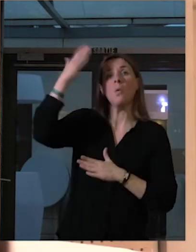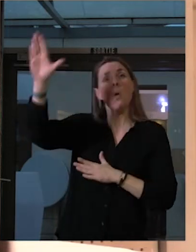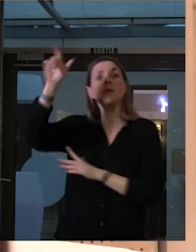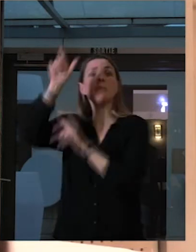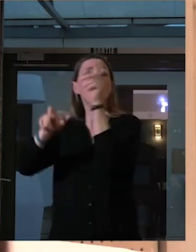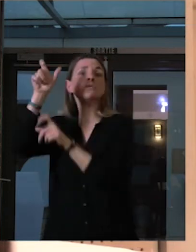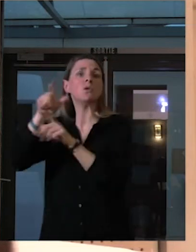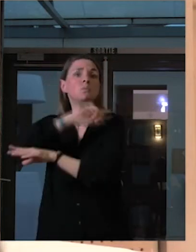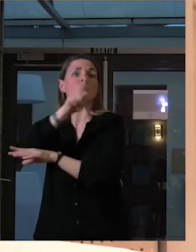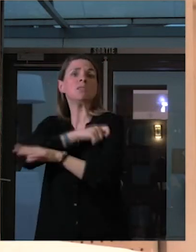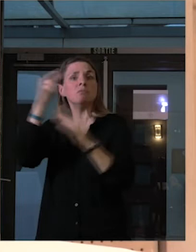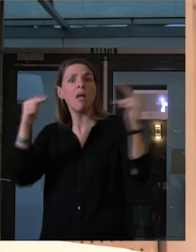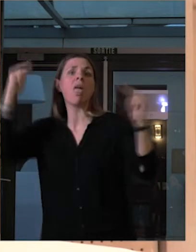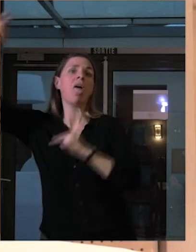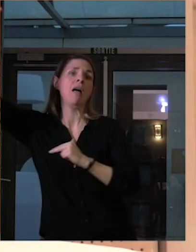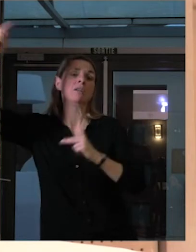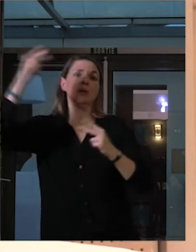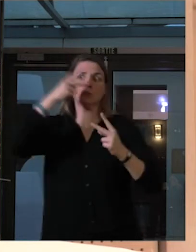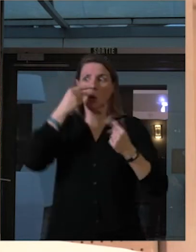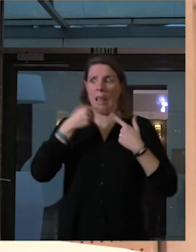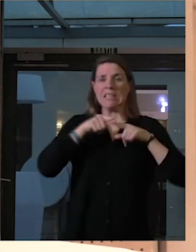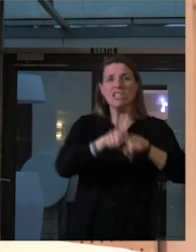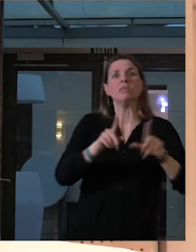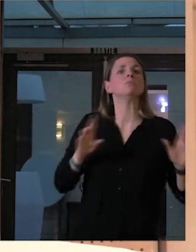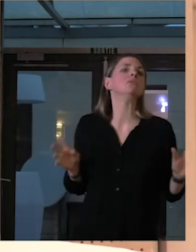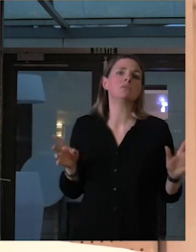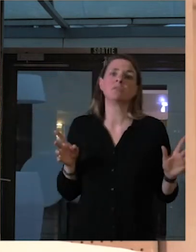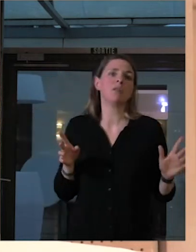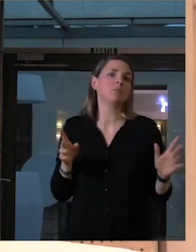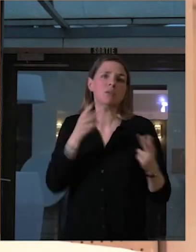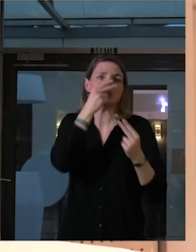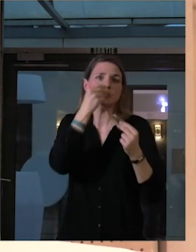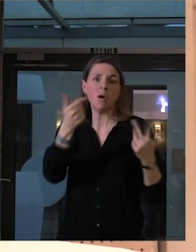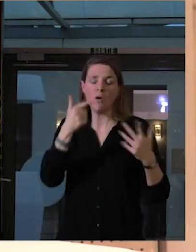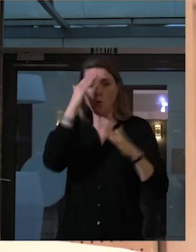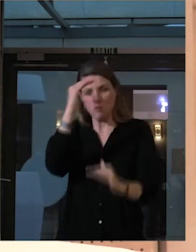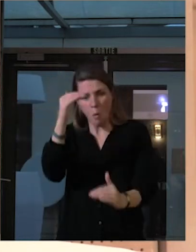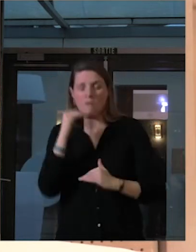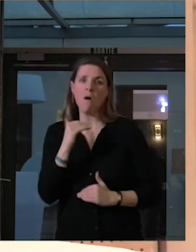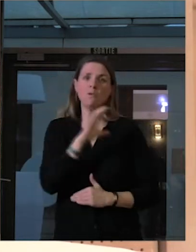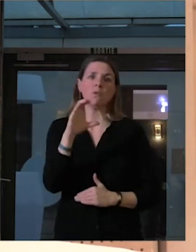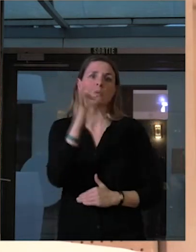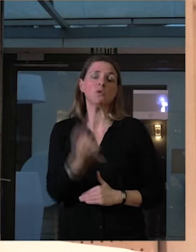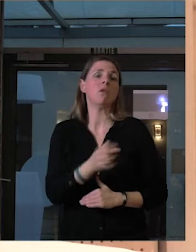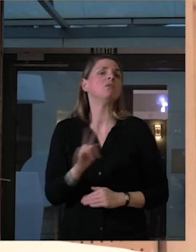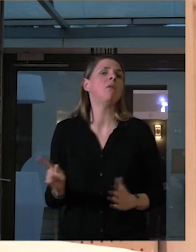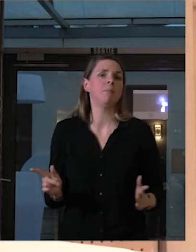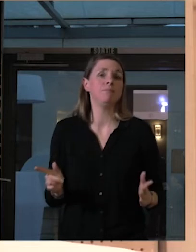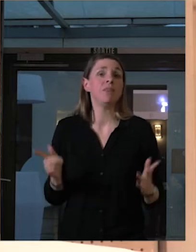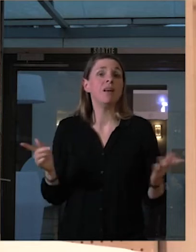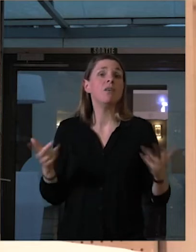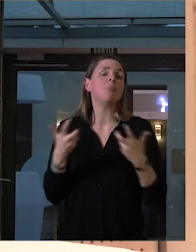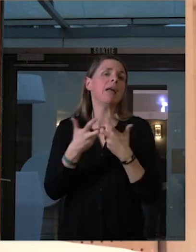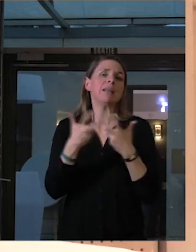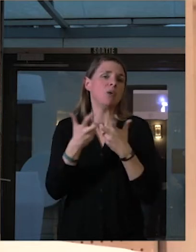niveau, justement, je ne me sentirai jamais légitime et je ne pourrai pas me sentir pleinement confiant dans ce que je fais. Pour en donner